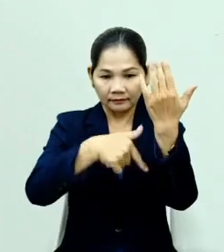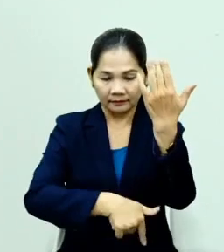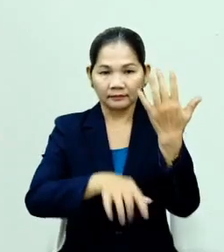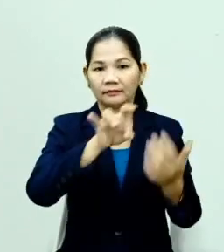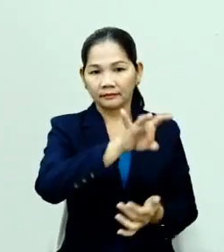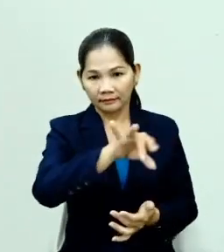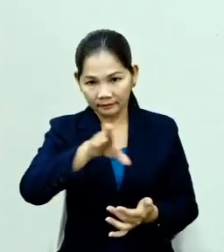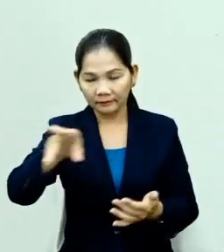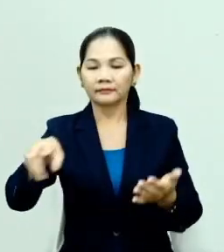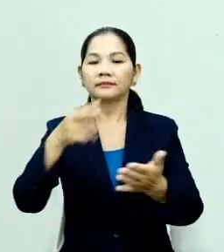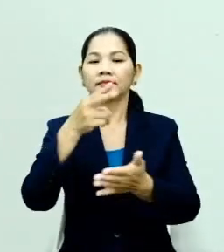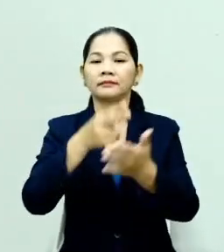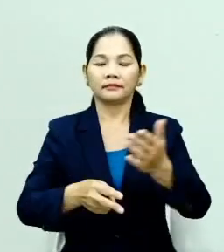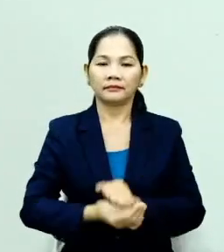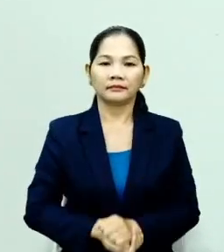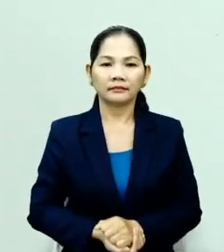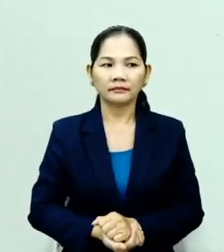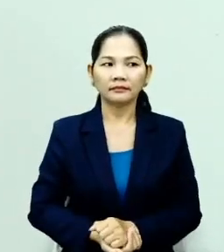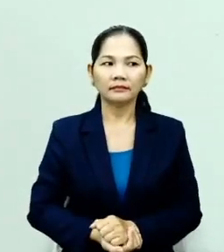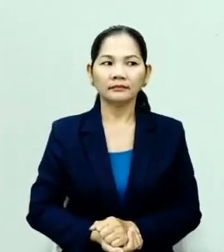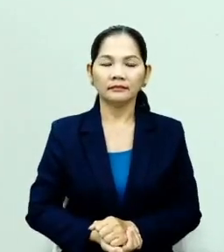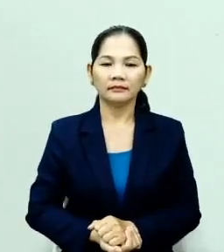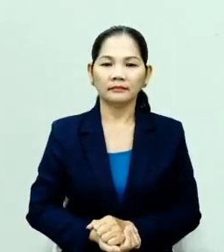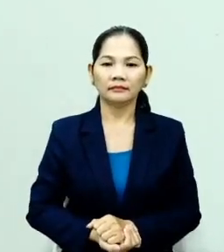trên trên nè phía chân ở vầy khá.